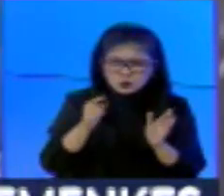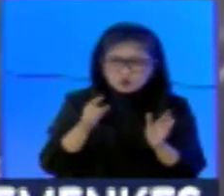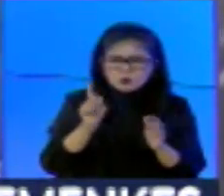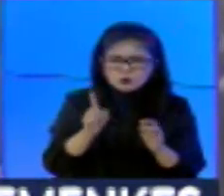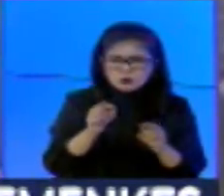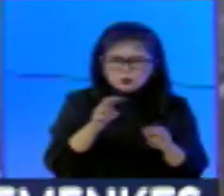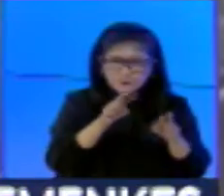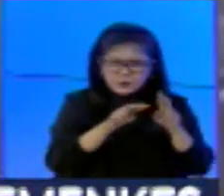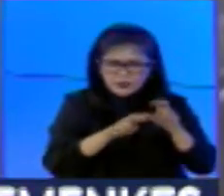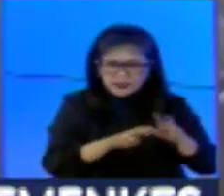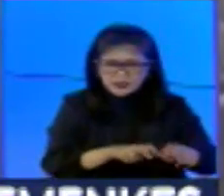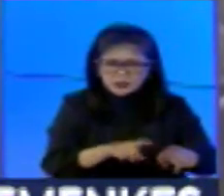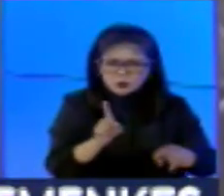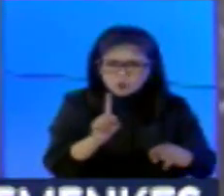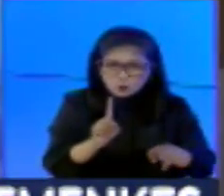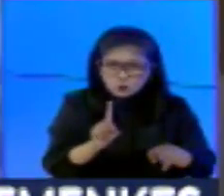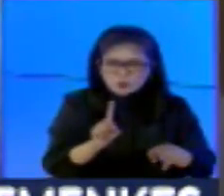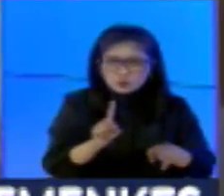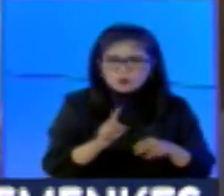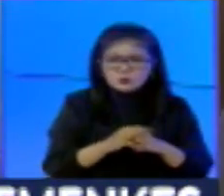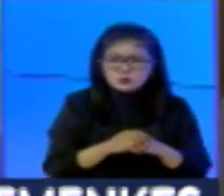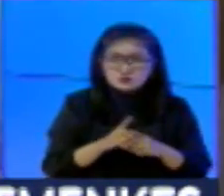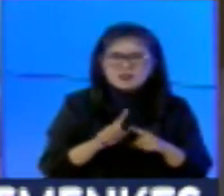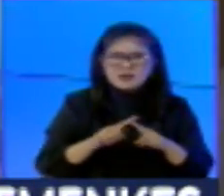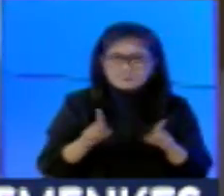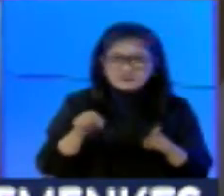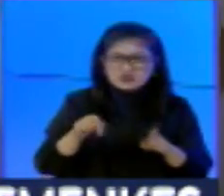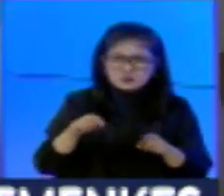hingga kini pihaknya masih belum meminta maupun menerima sampel virus corona